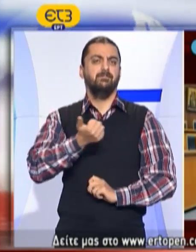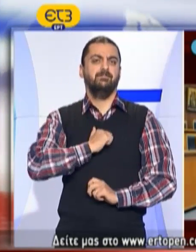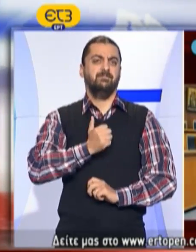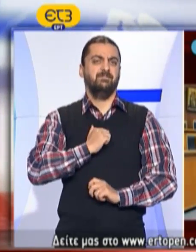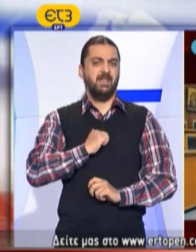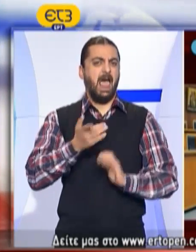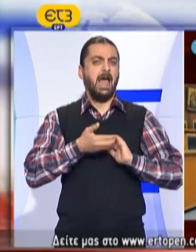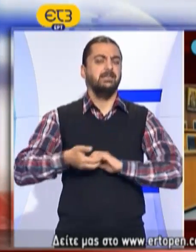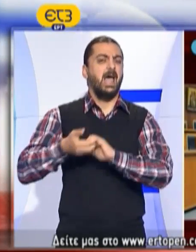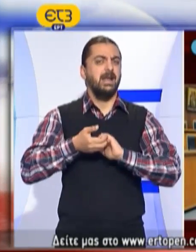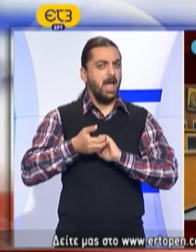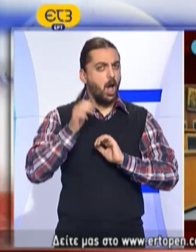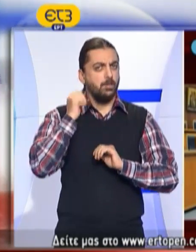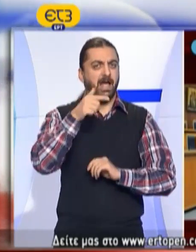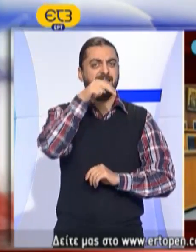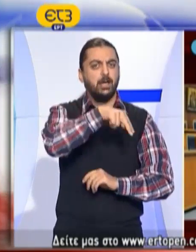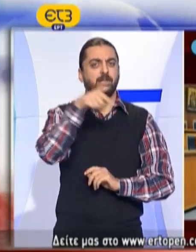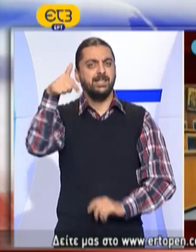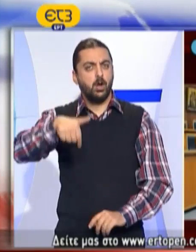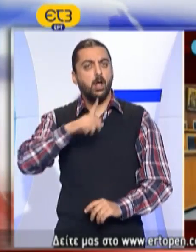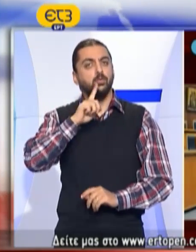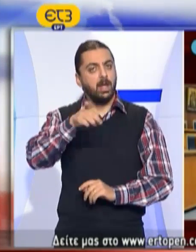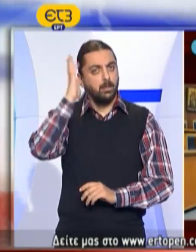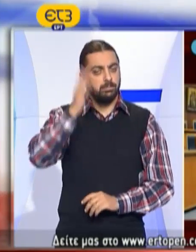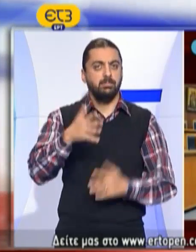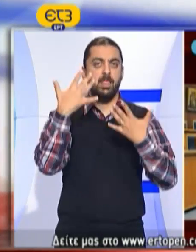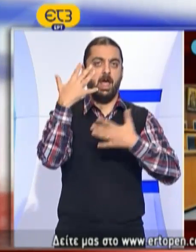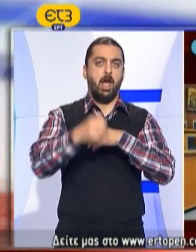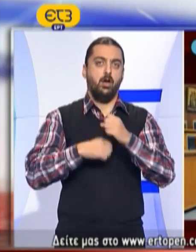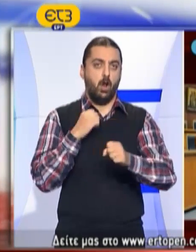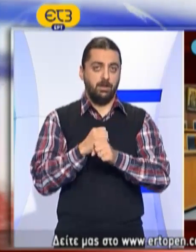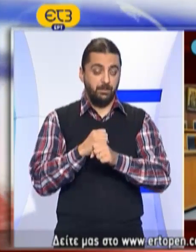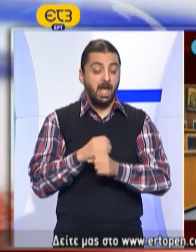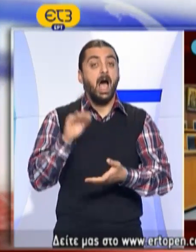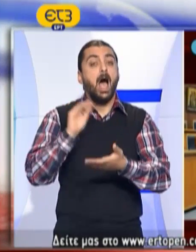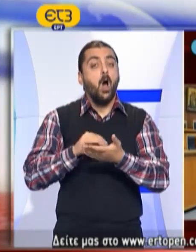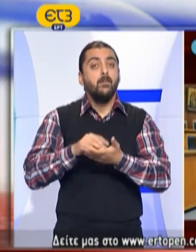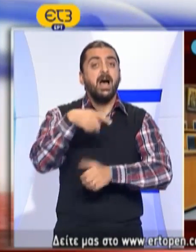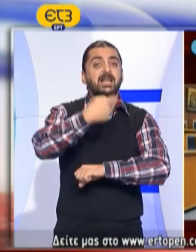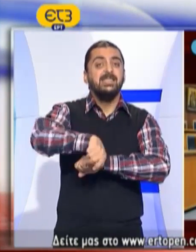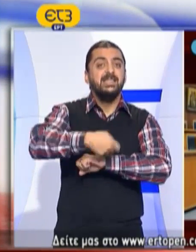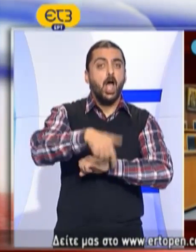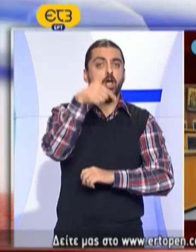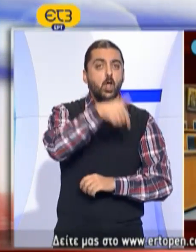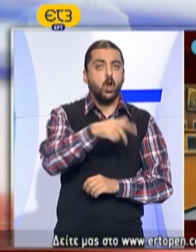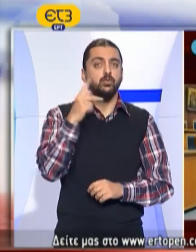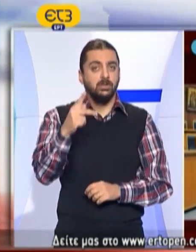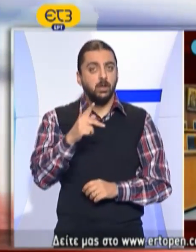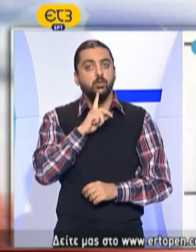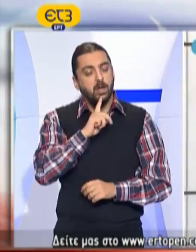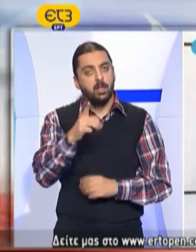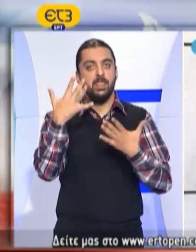εταιρείας Νόμπιλης, Νίκος Γιωργουλάκης με 10 έτη. Καθώς και ο δικηγόρος Γιώργος Κωνσταντάτος με 10